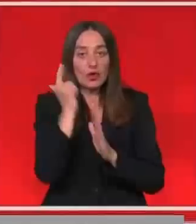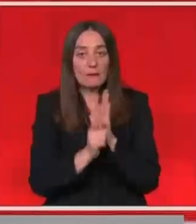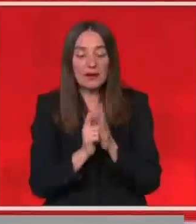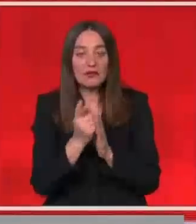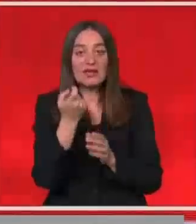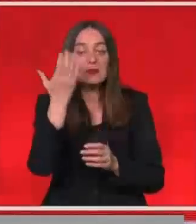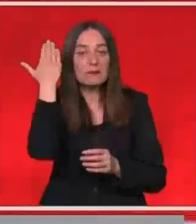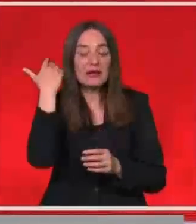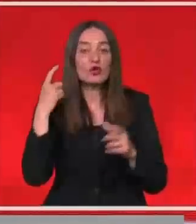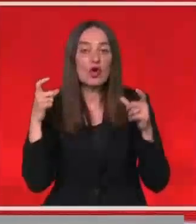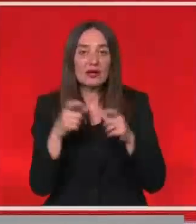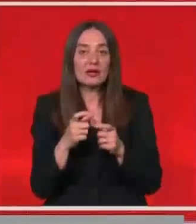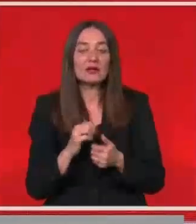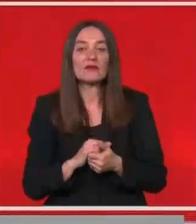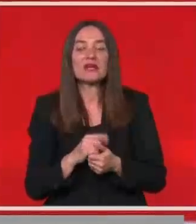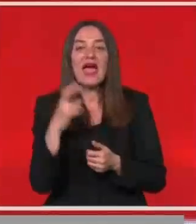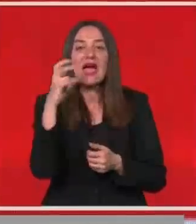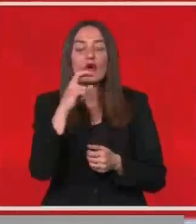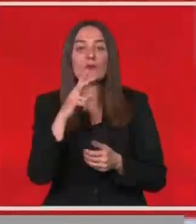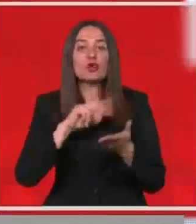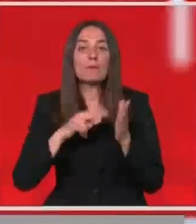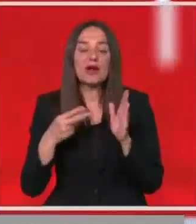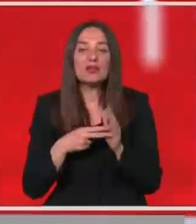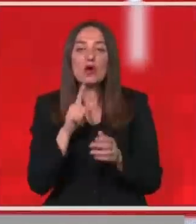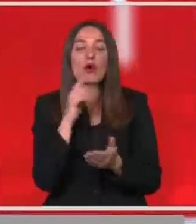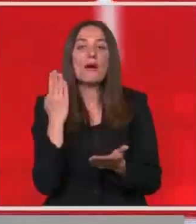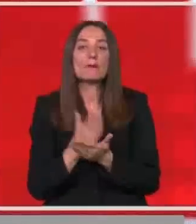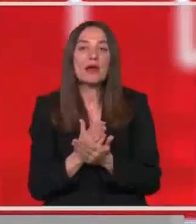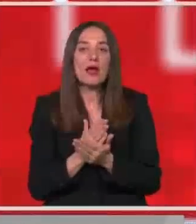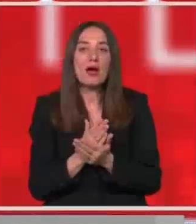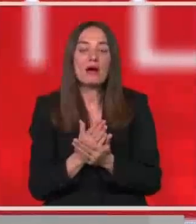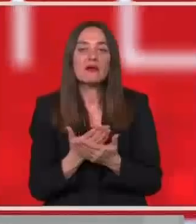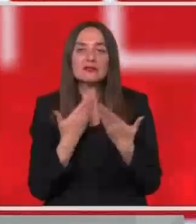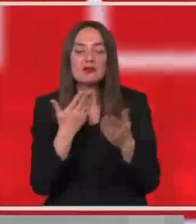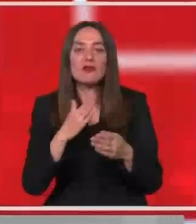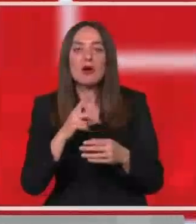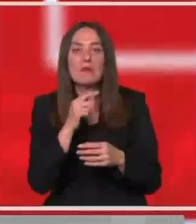iz prethodne krize sa ekonomskom politikom koja je bila zasnovana na